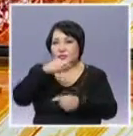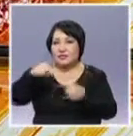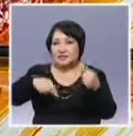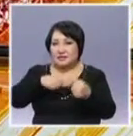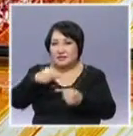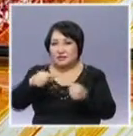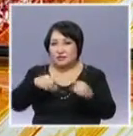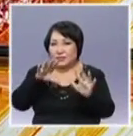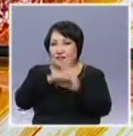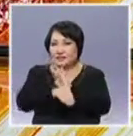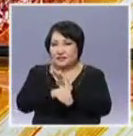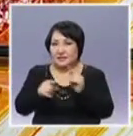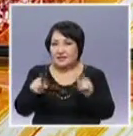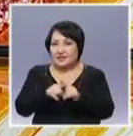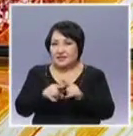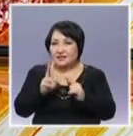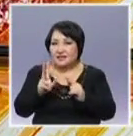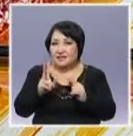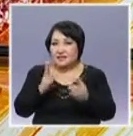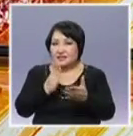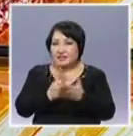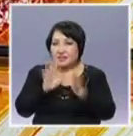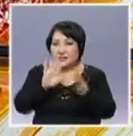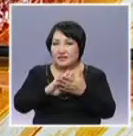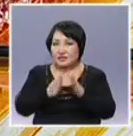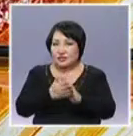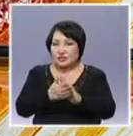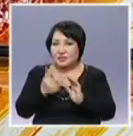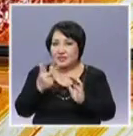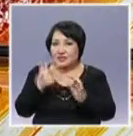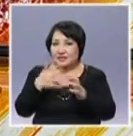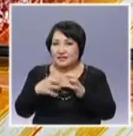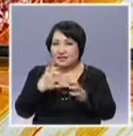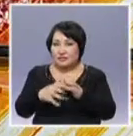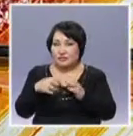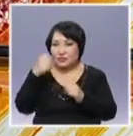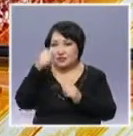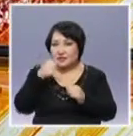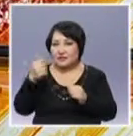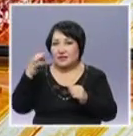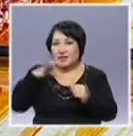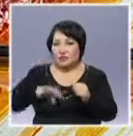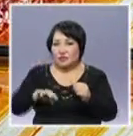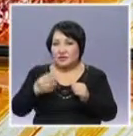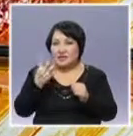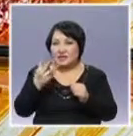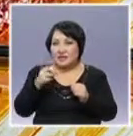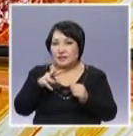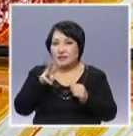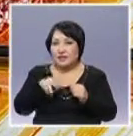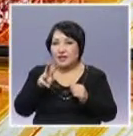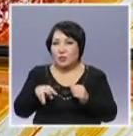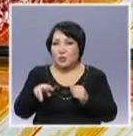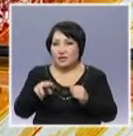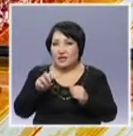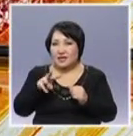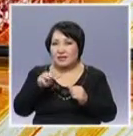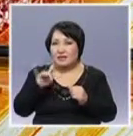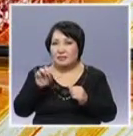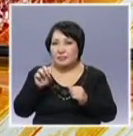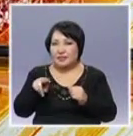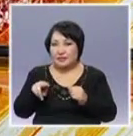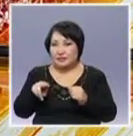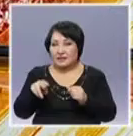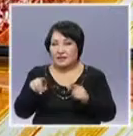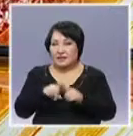такие критерии, чтобы среднегодовой доход должен составлять 3 миллиона МРП. Это получается 5,5 миллиардов. И